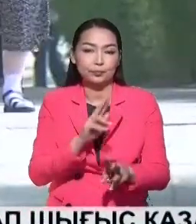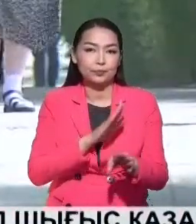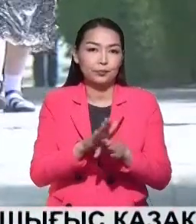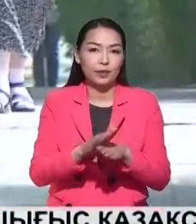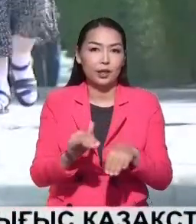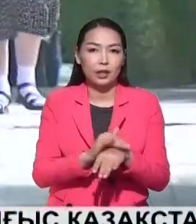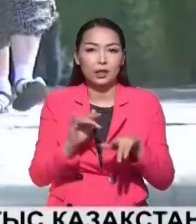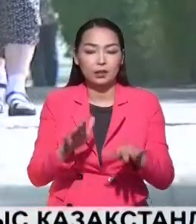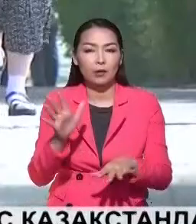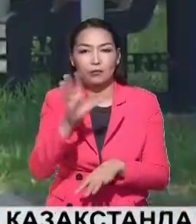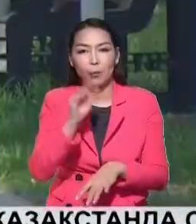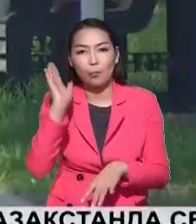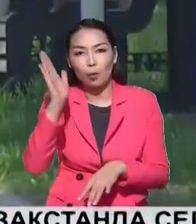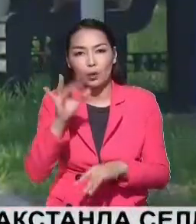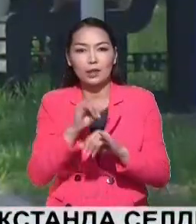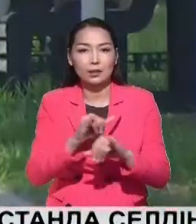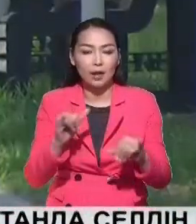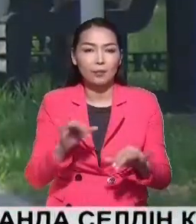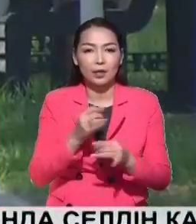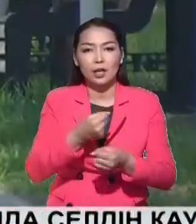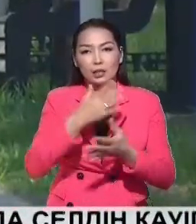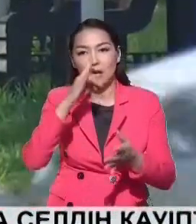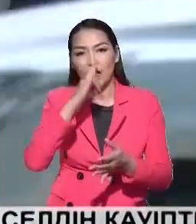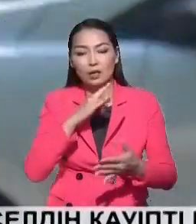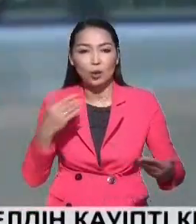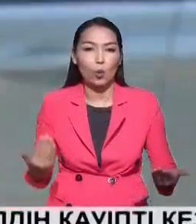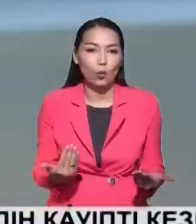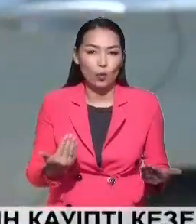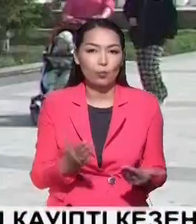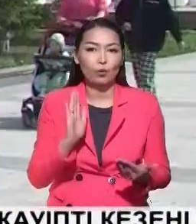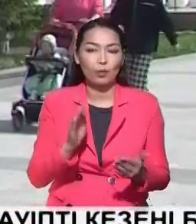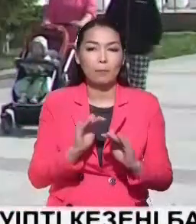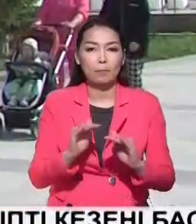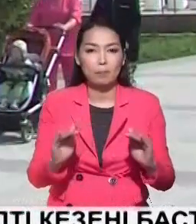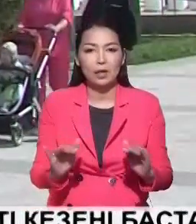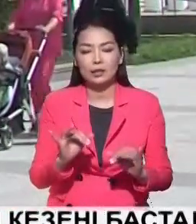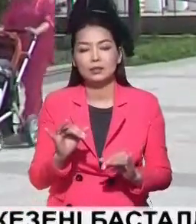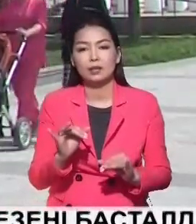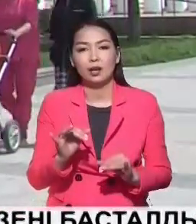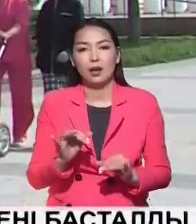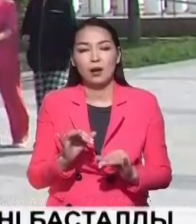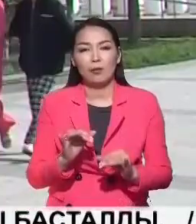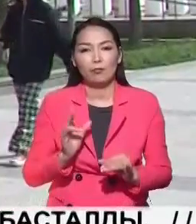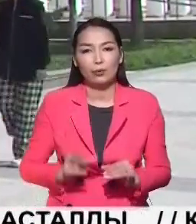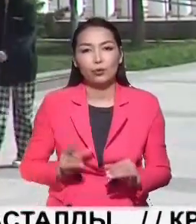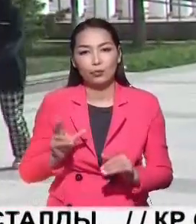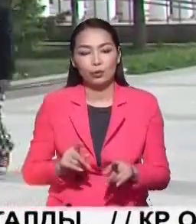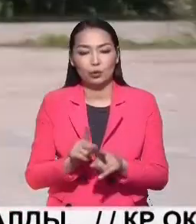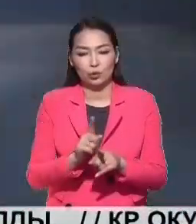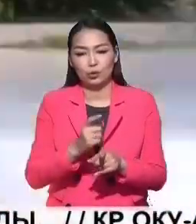барлығы болашақ үшін дамыған әрі өркениетті Қазақстанда өмір сүретін балаларымыз бен немерелеріміз үшін жасалып жатқанын